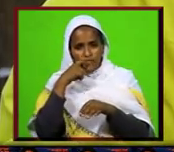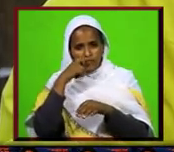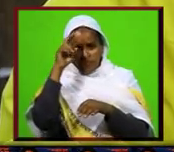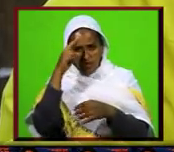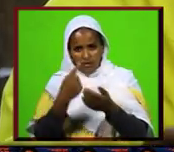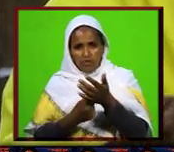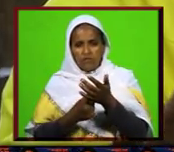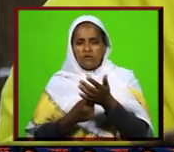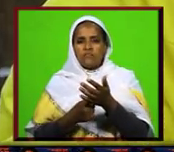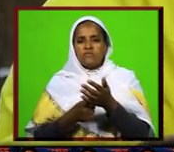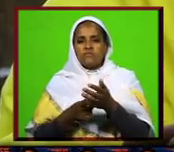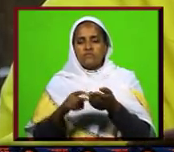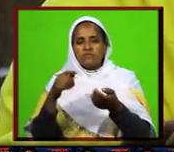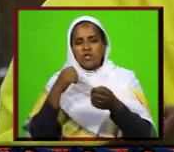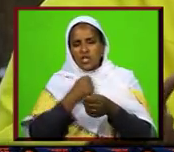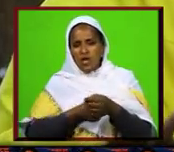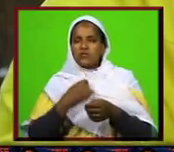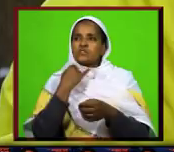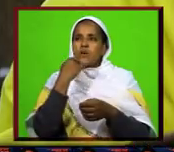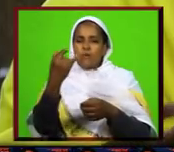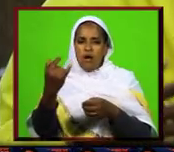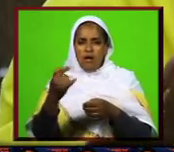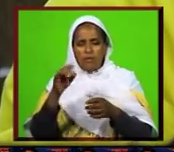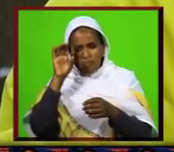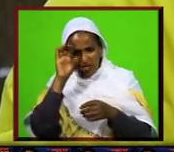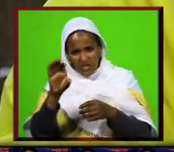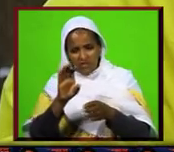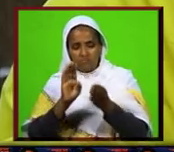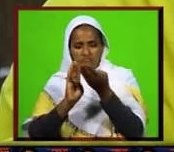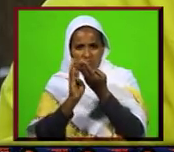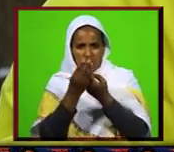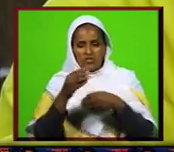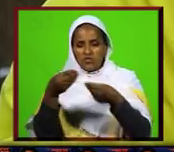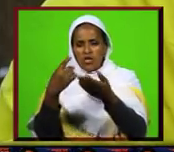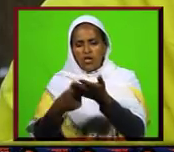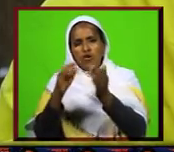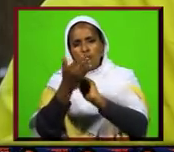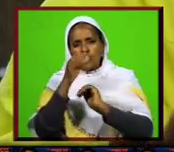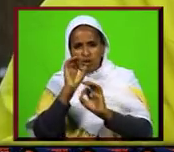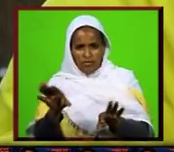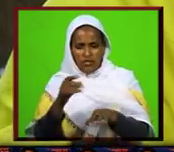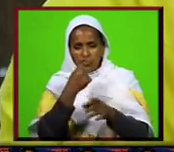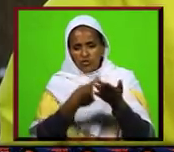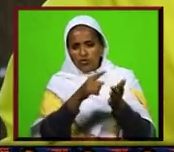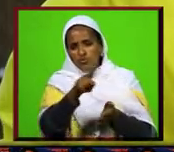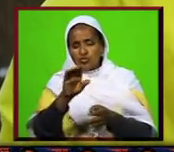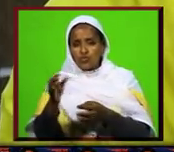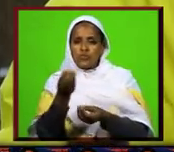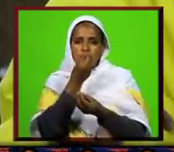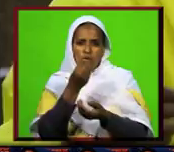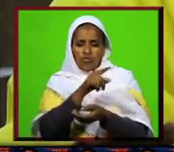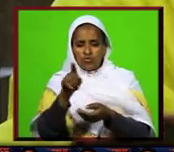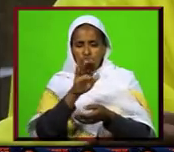በዜማ በእንተ ስማ ለማርያም እያሉ እያዜሙ በግድ እያባበሉ ይሰጣሉ። ይሄ መሆን የለበትም። ያው የነሱ ልጆች